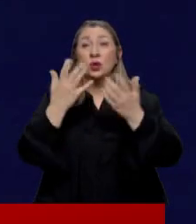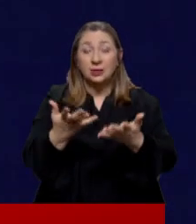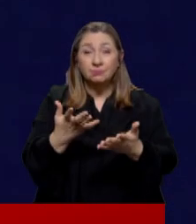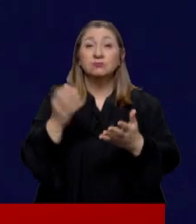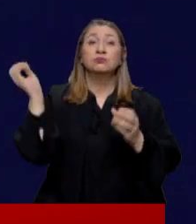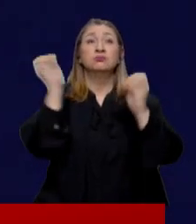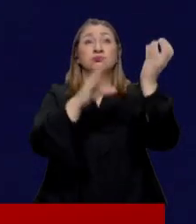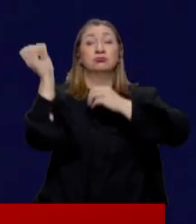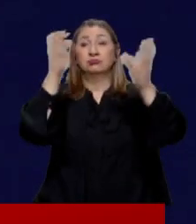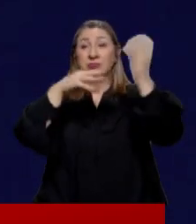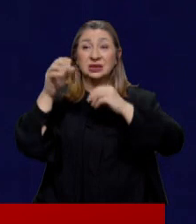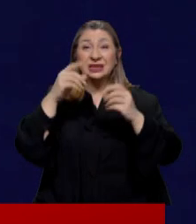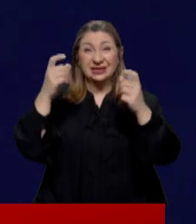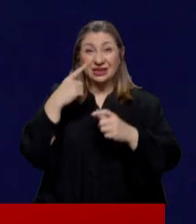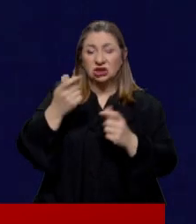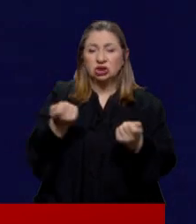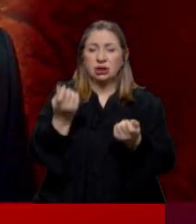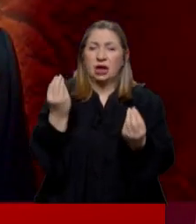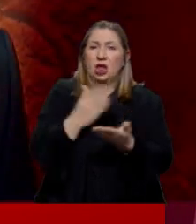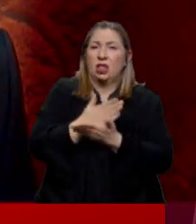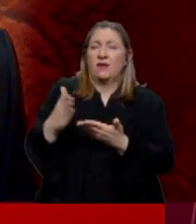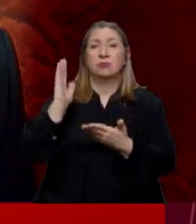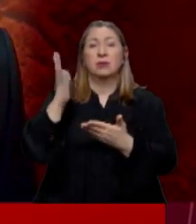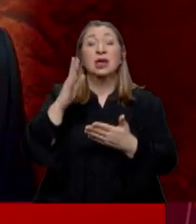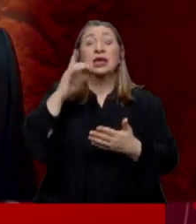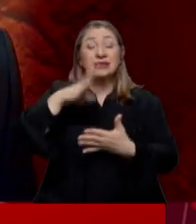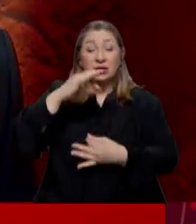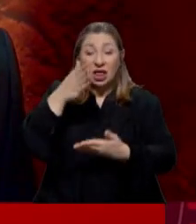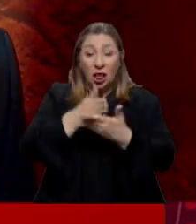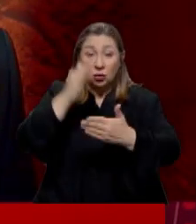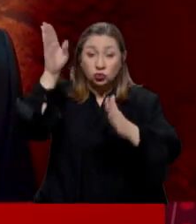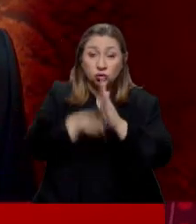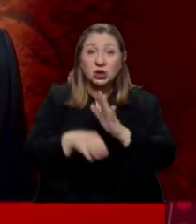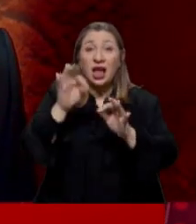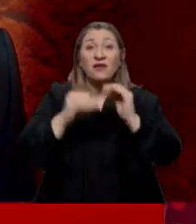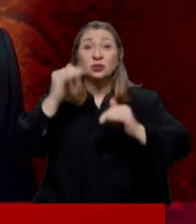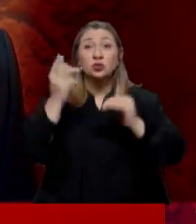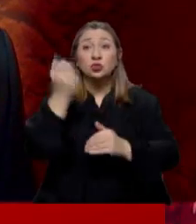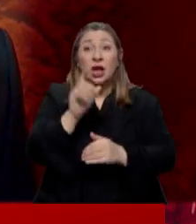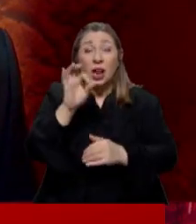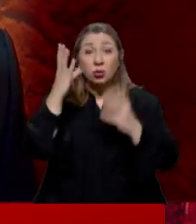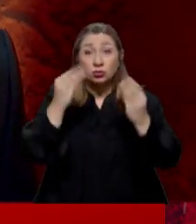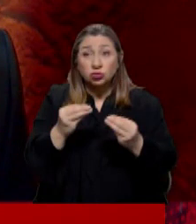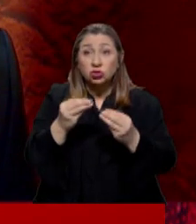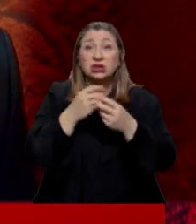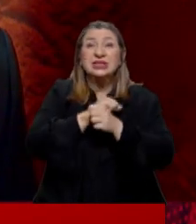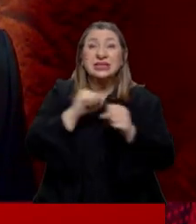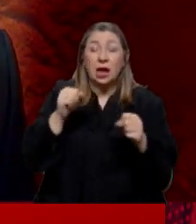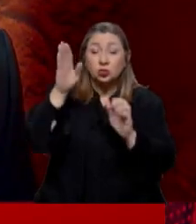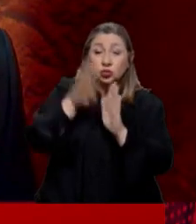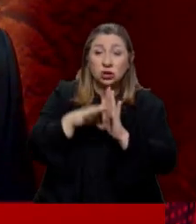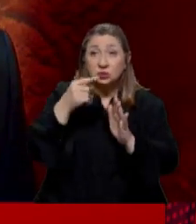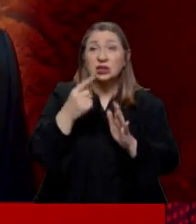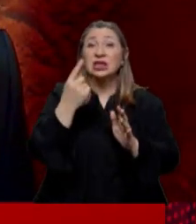ve lojistik tarafında işler zaten gidiyor kişi başına milli gelir yarıya düşmüş enflasyon yüzde elliye çıkmış cari açık düşecek